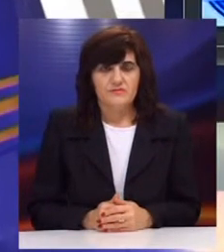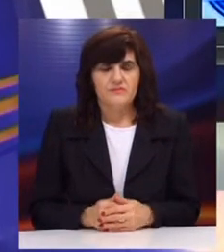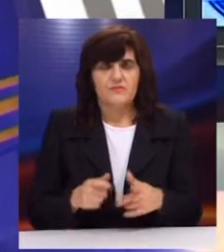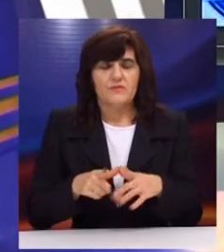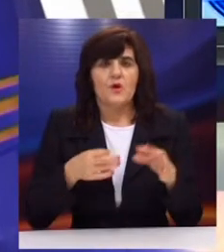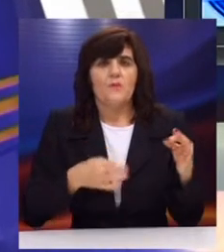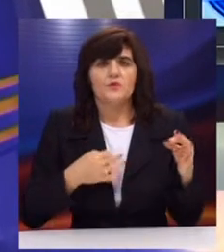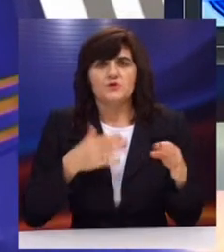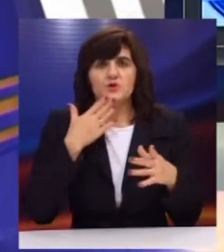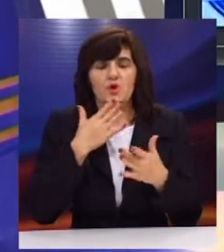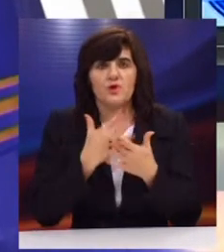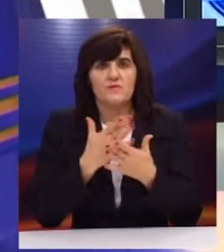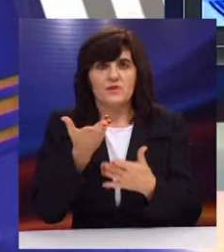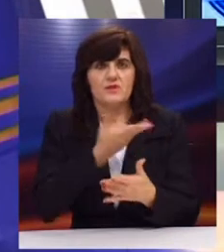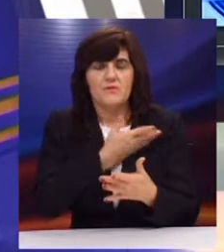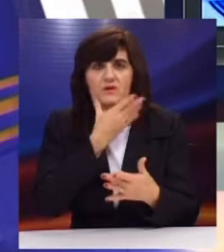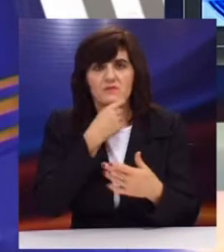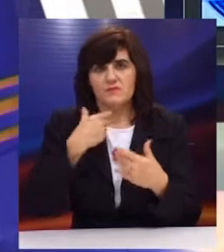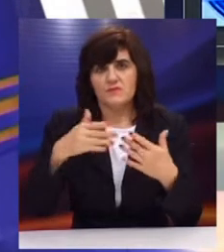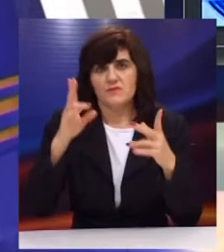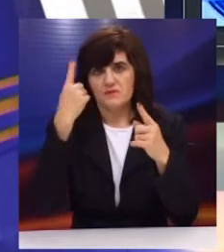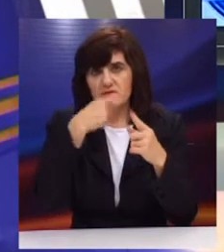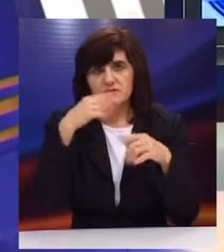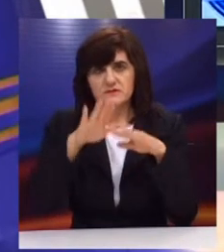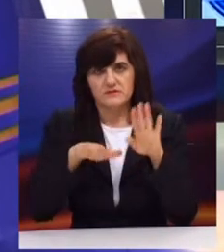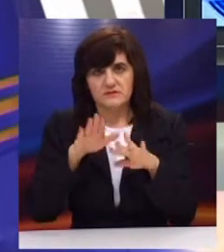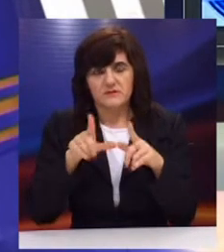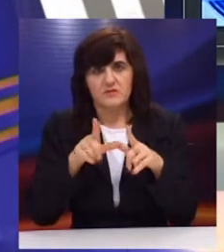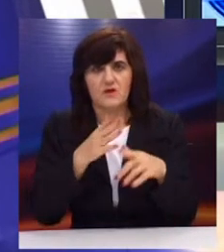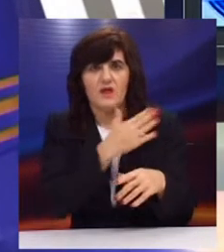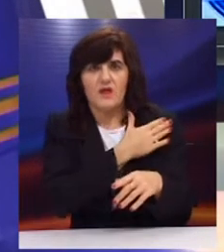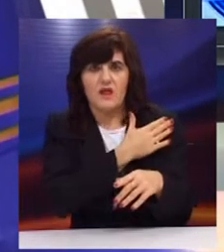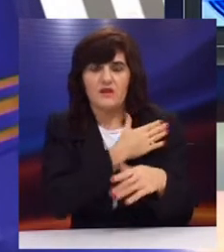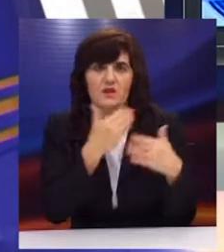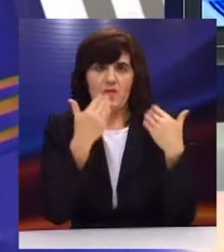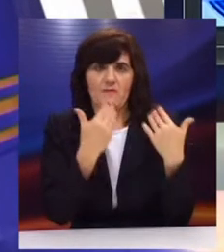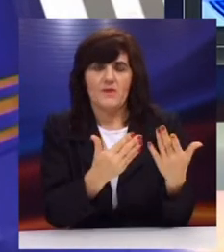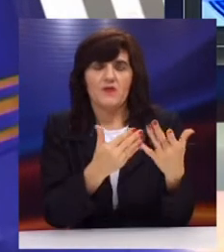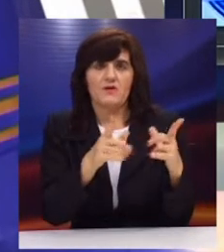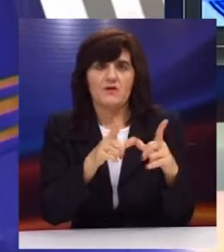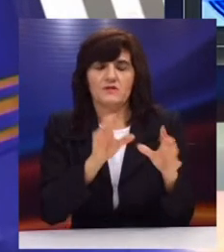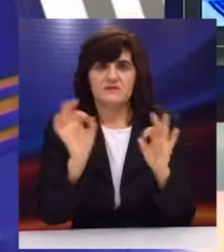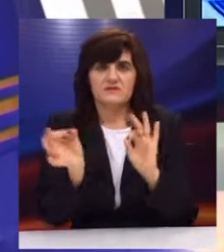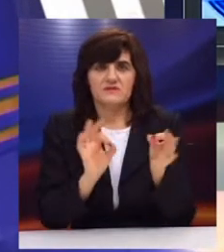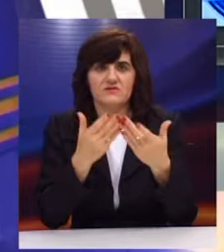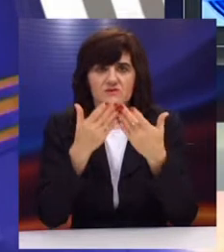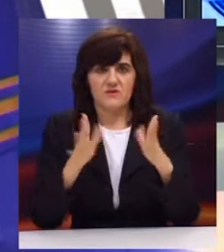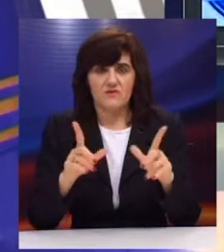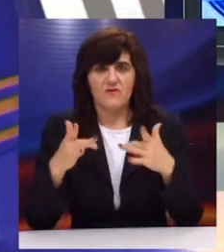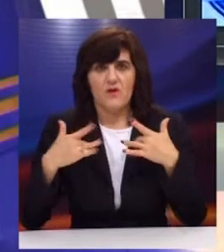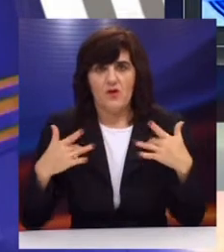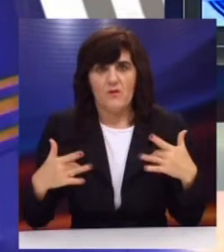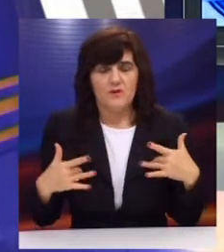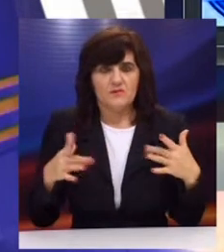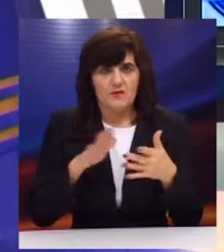Muzička škola konačno je dobila novu fasadu. Gradonačelnik Subotice Jene Magle i svečano je predao obnovljenu zgradu njenim učenicima i profesorima. Grad je